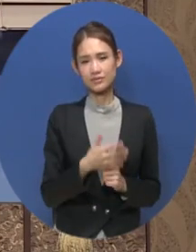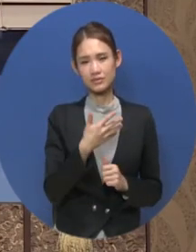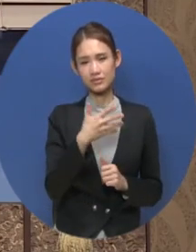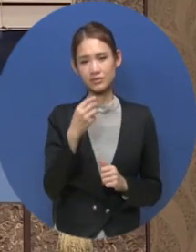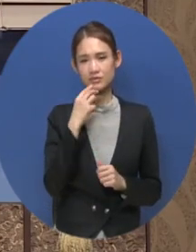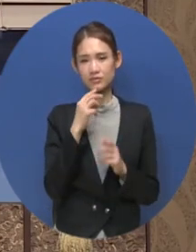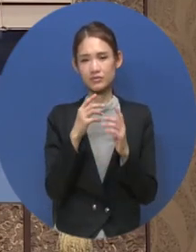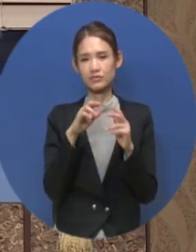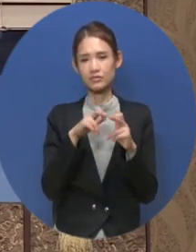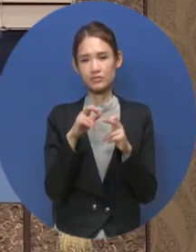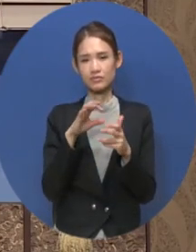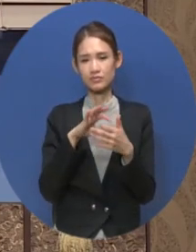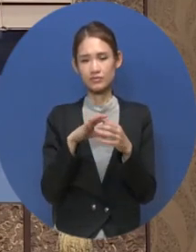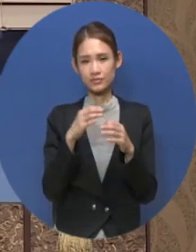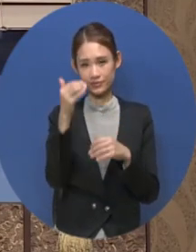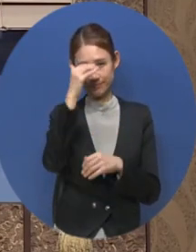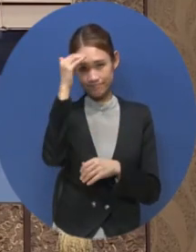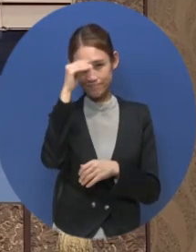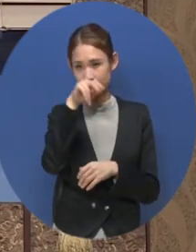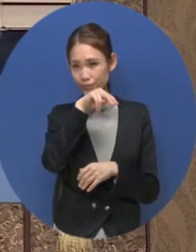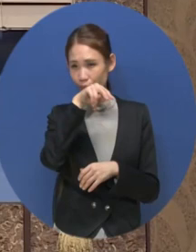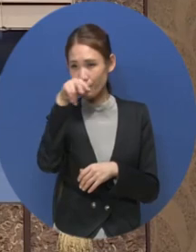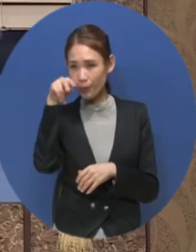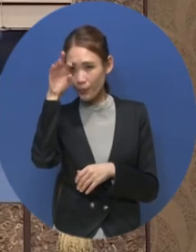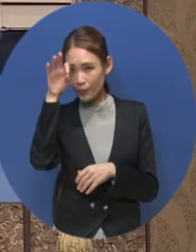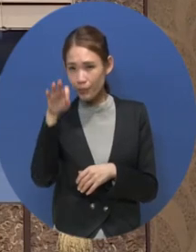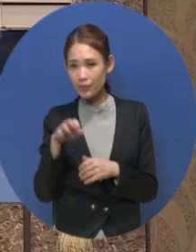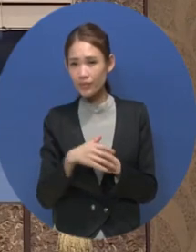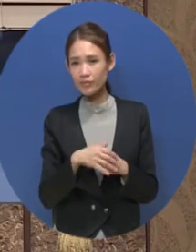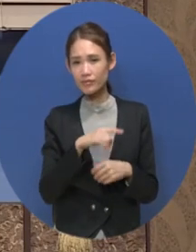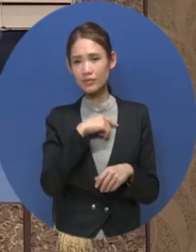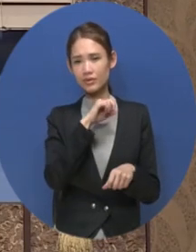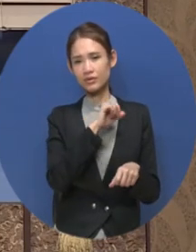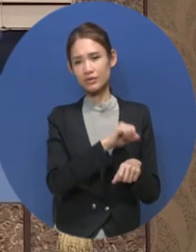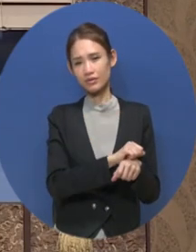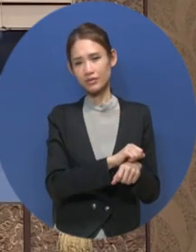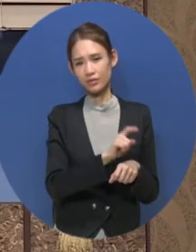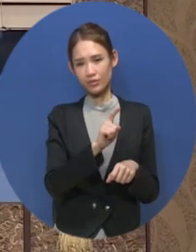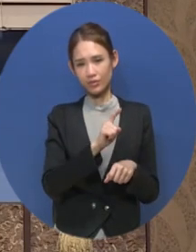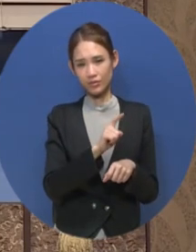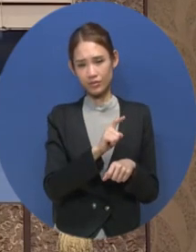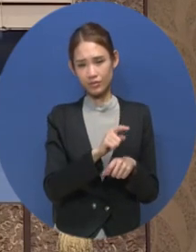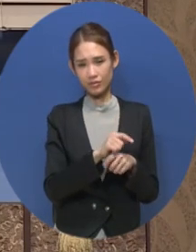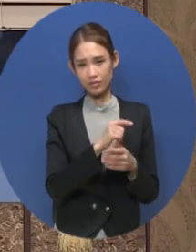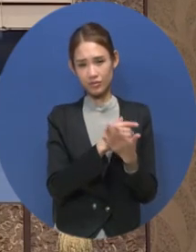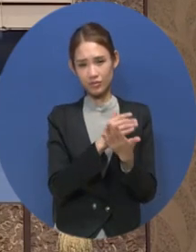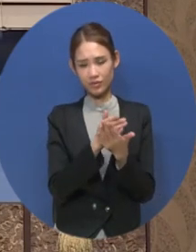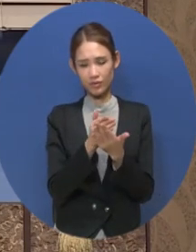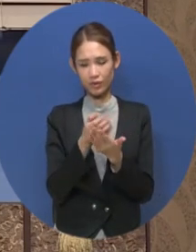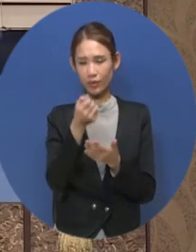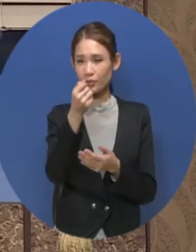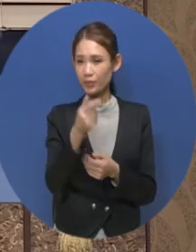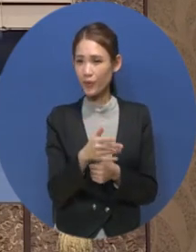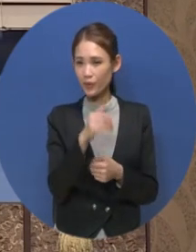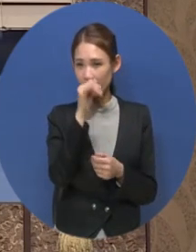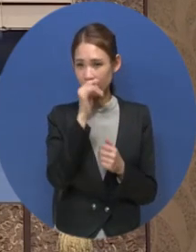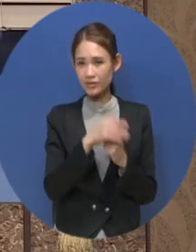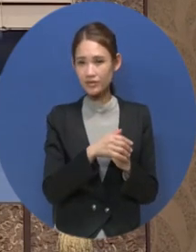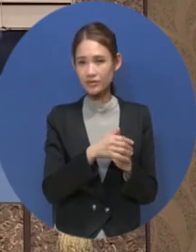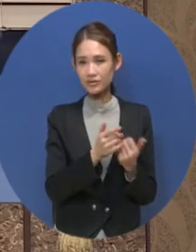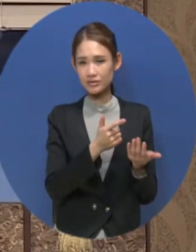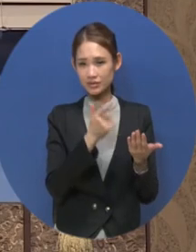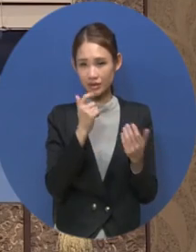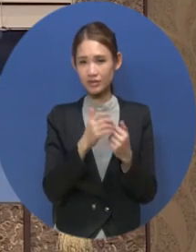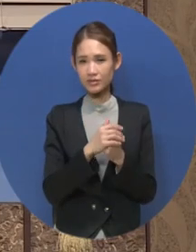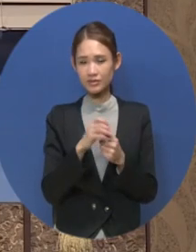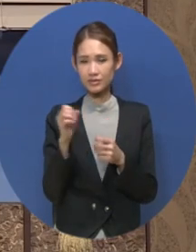서울 패럴림픽을 제가 구경 다니다가 네. 보니까 우리나라에서 제일 잘하는 종목이 뭘까 예. 몇 가지가 있더라고요. 뭐